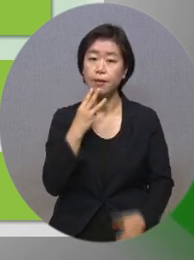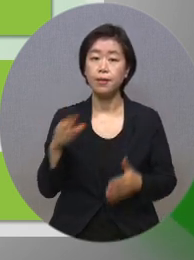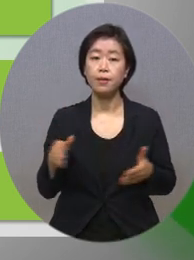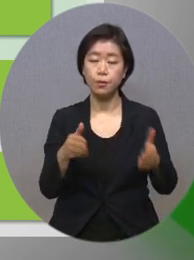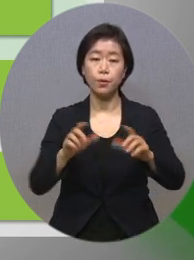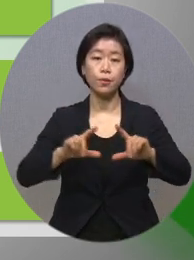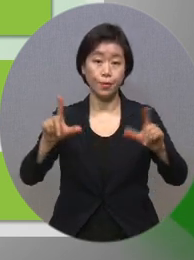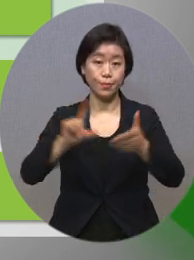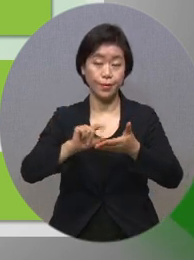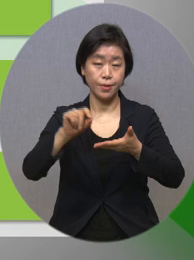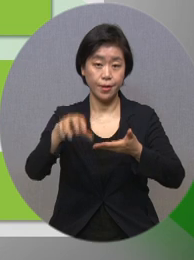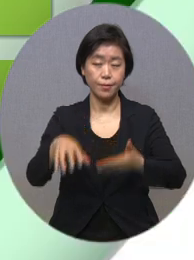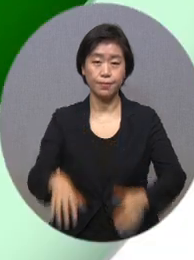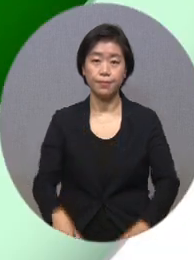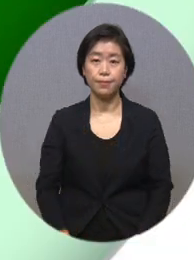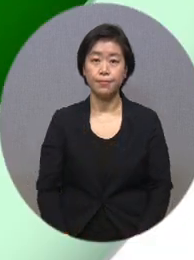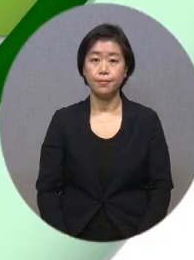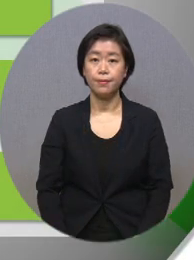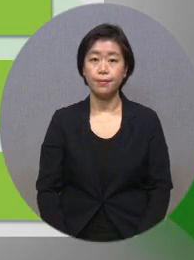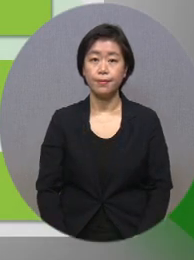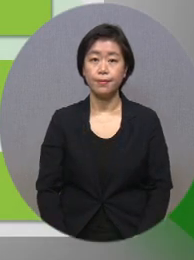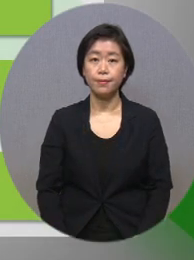경기 동부지사입니다.